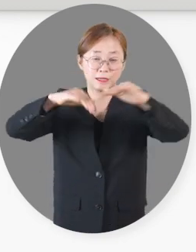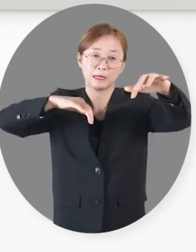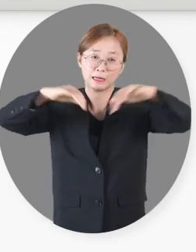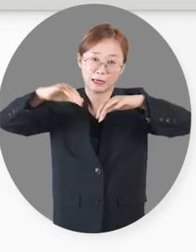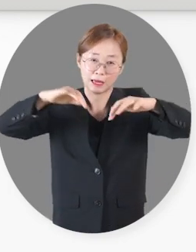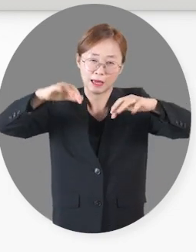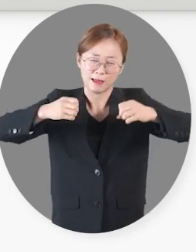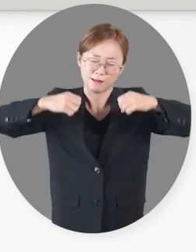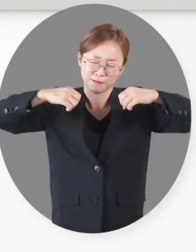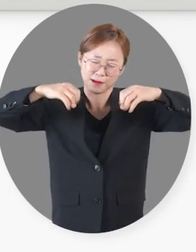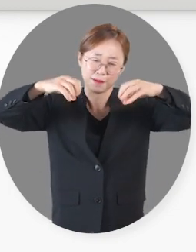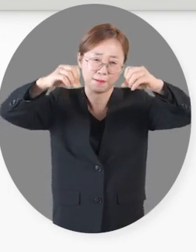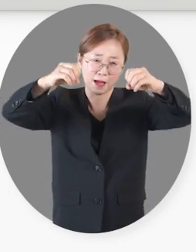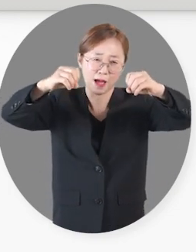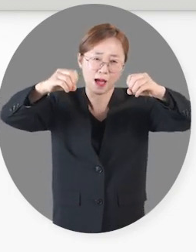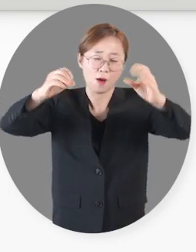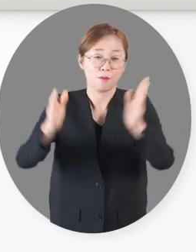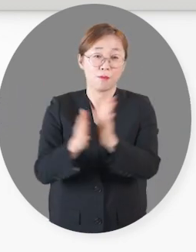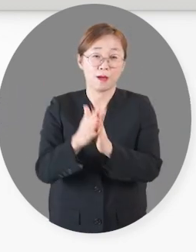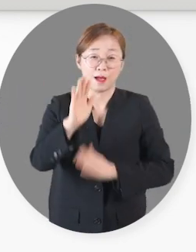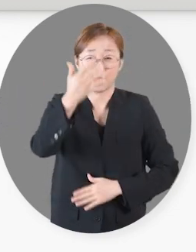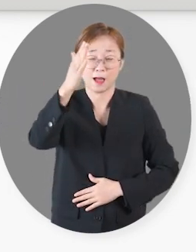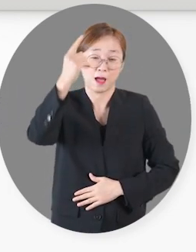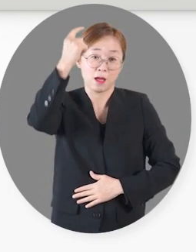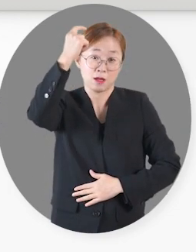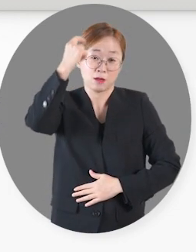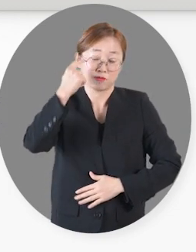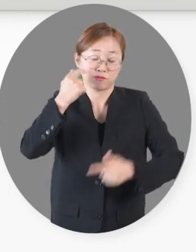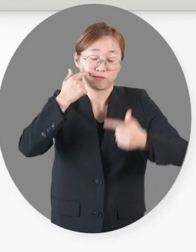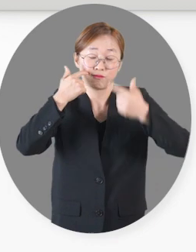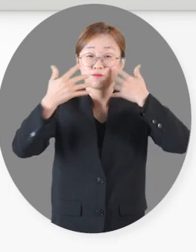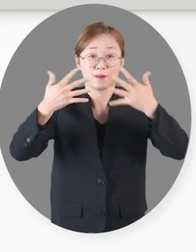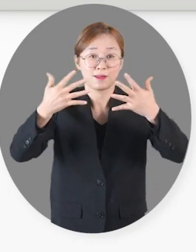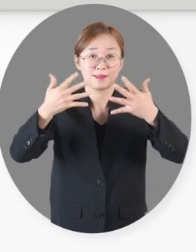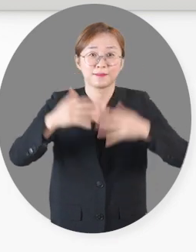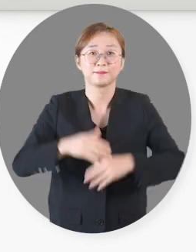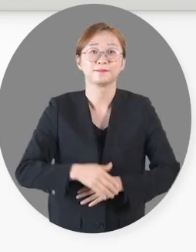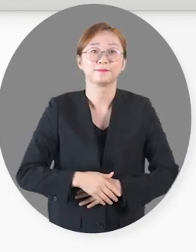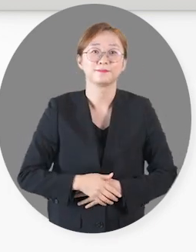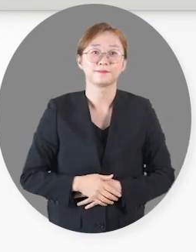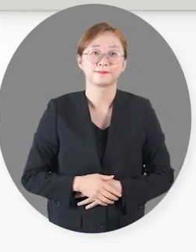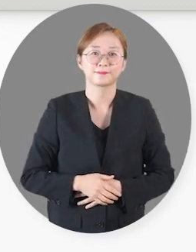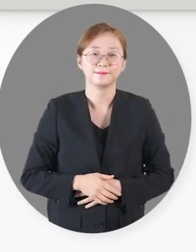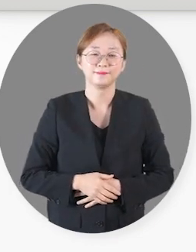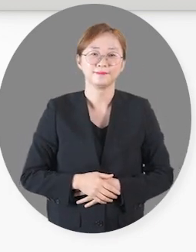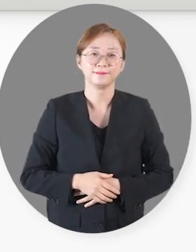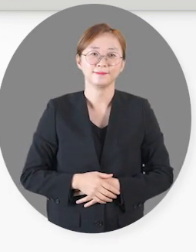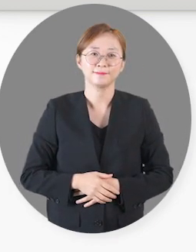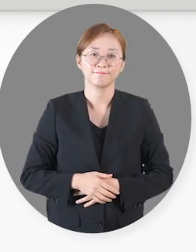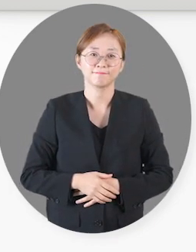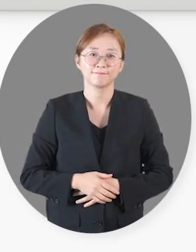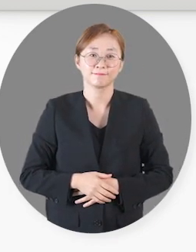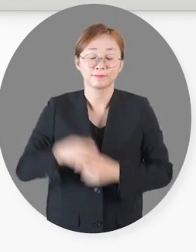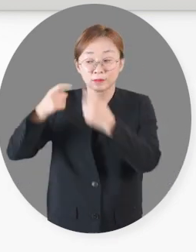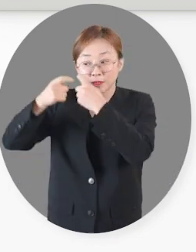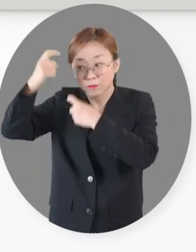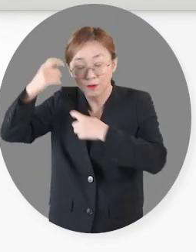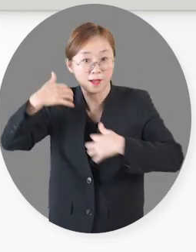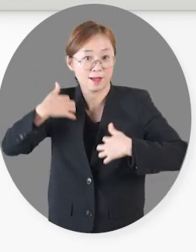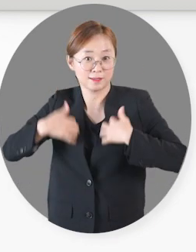LED 타워, 블라썸 타워, 화려한 조명 등이 실제처럼 구현돼 생동감을 느낄 수 있다고 합니다.